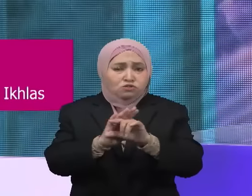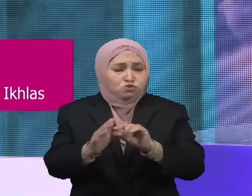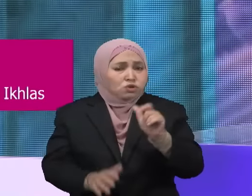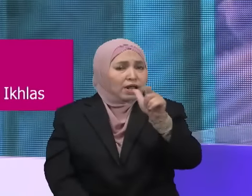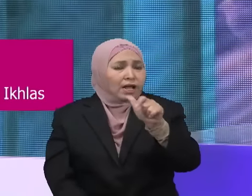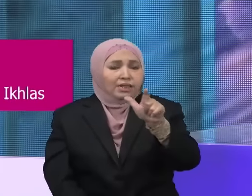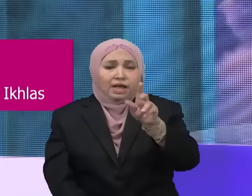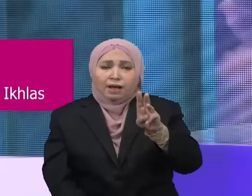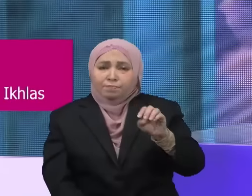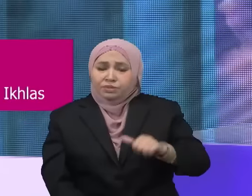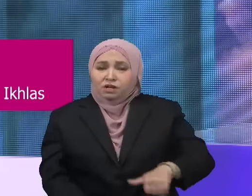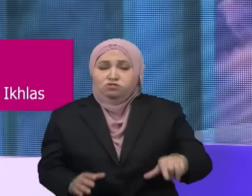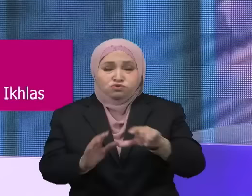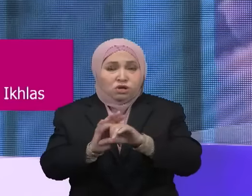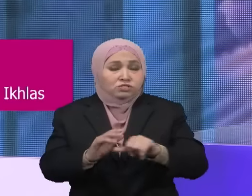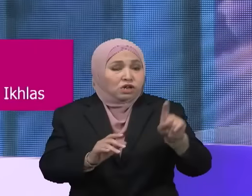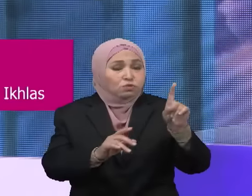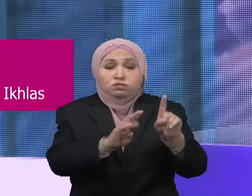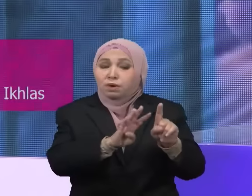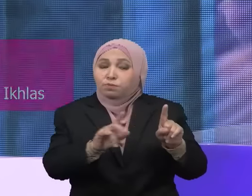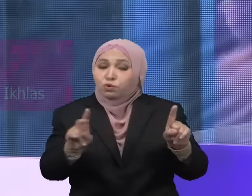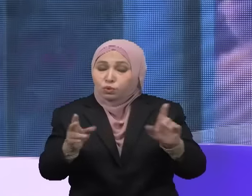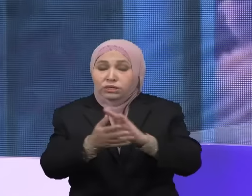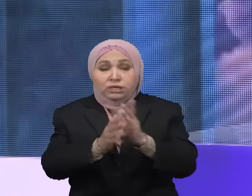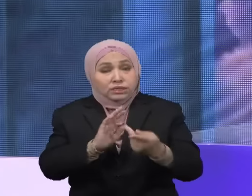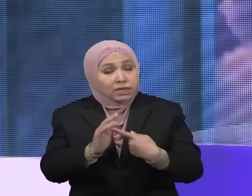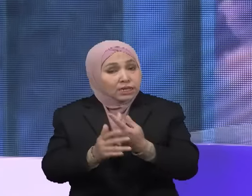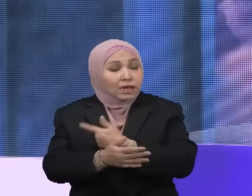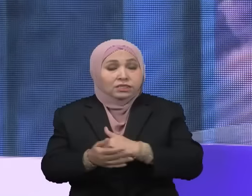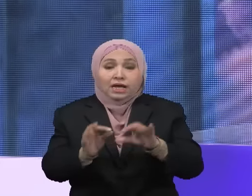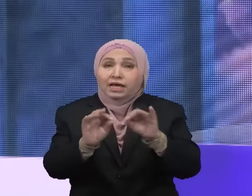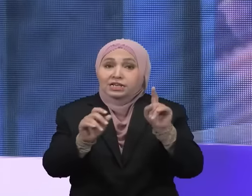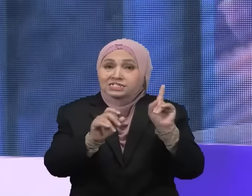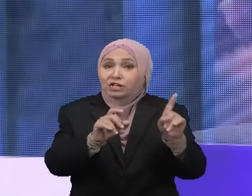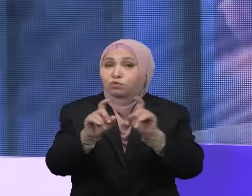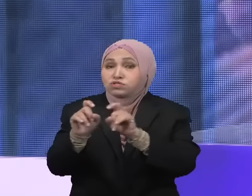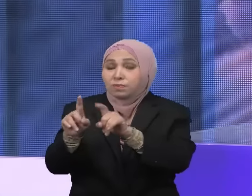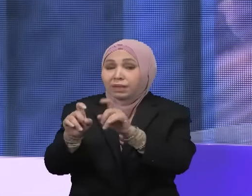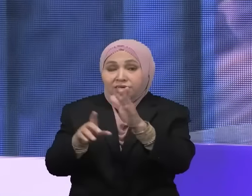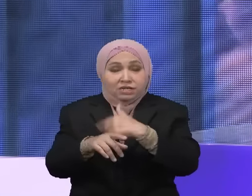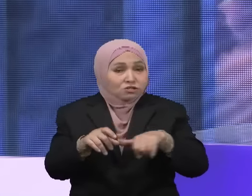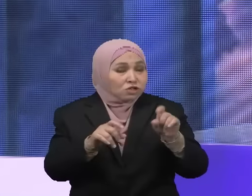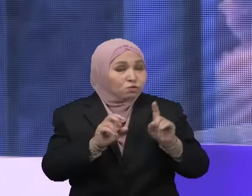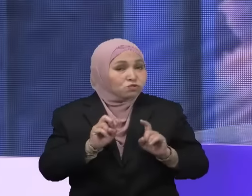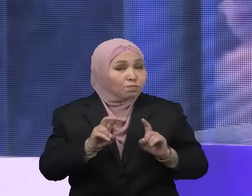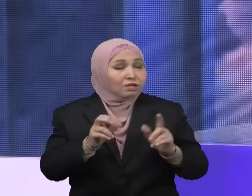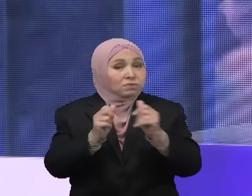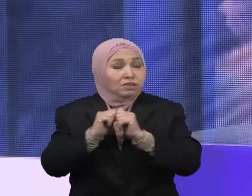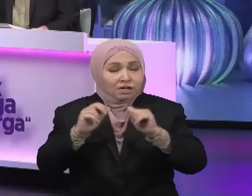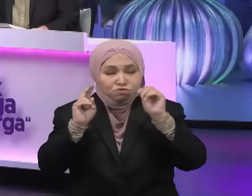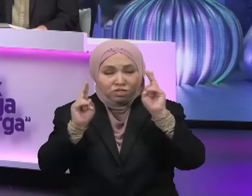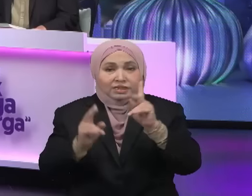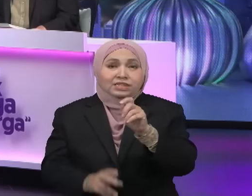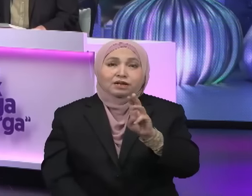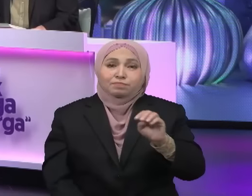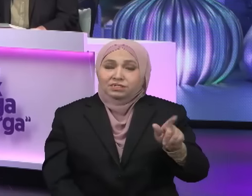pada halaman yang ke-142. Kali ini kita akan membaca ayat 111 dan 112 bersama Al-Fadhil Ustaz Tirmizi Ali.